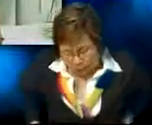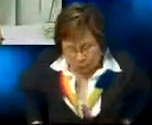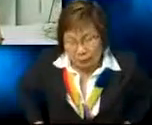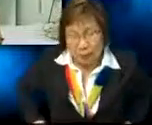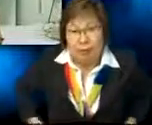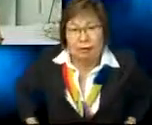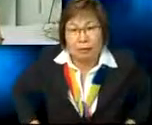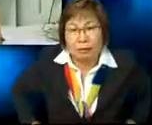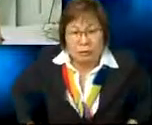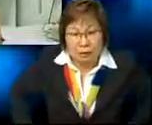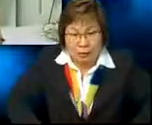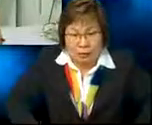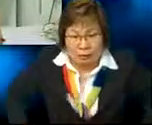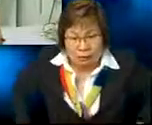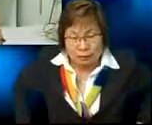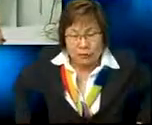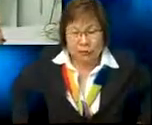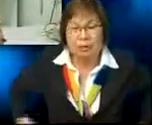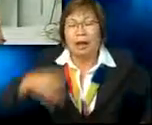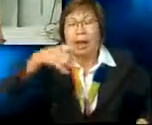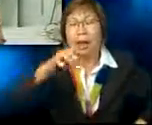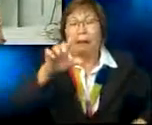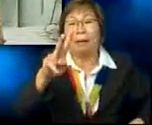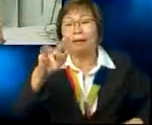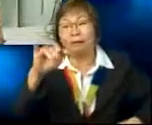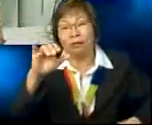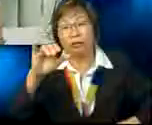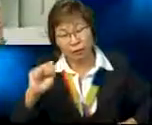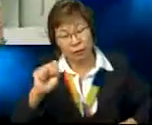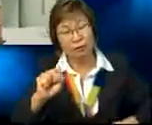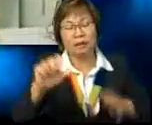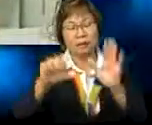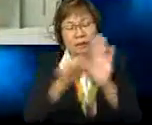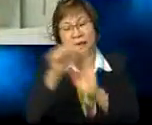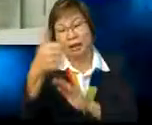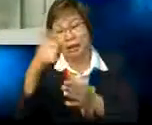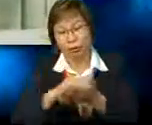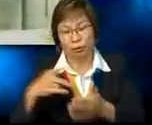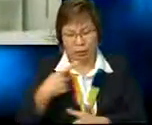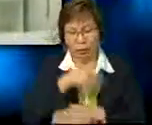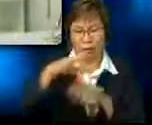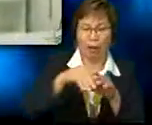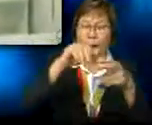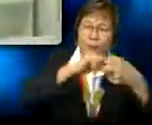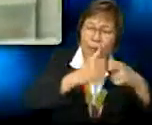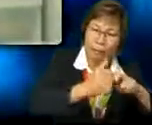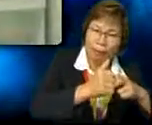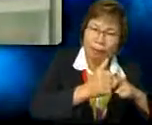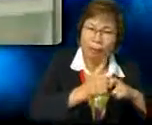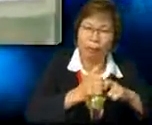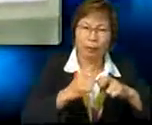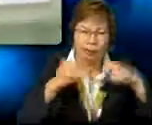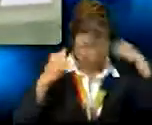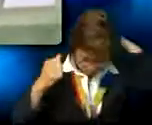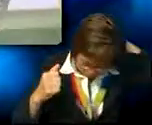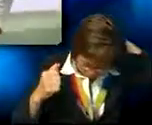kira pelvis sekali. Dan juga selain daripada itu, kita pun terlibat dalam masalah-masalah tulang spina